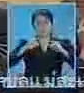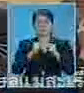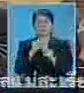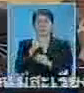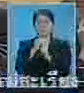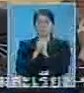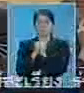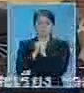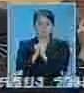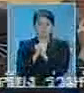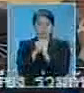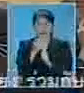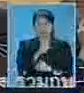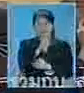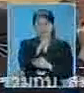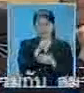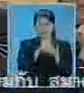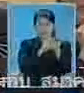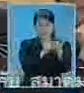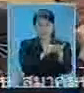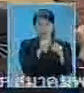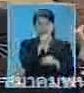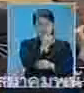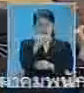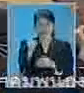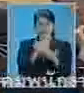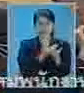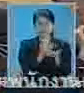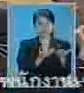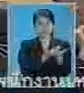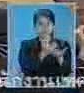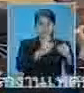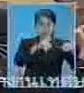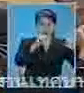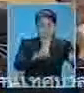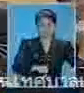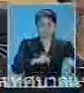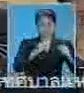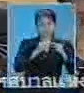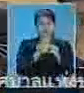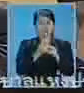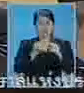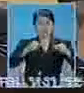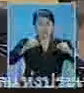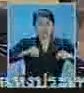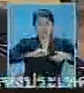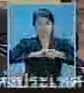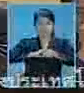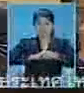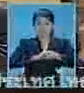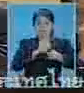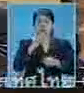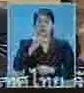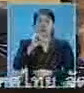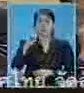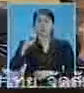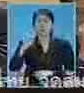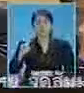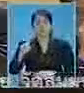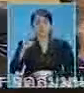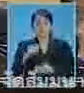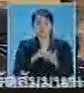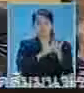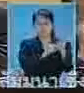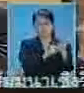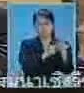ที่ทางสภาได้อนุมัติให้ทางรัฐบาลไปเจรจา MOU ก็คือไปเจรจา MOU เพื่อนำกลับมาเสนอให้รัฐส